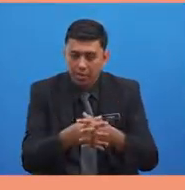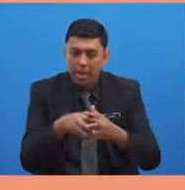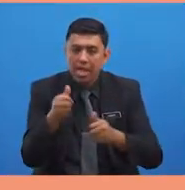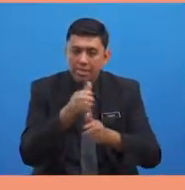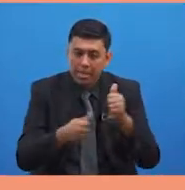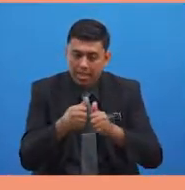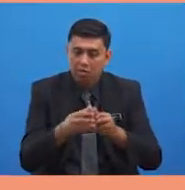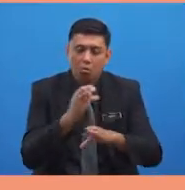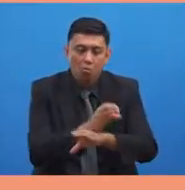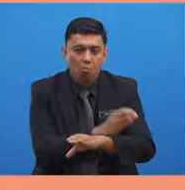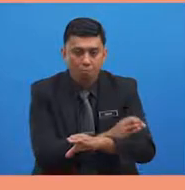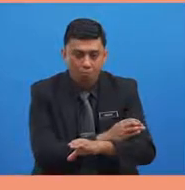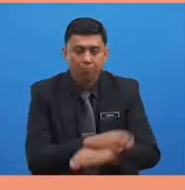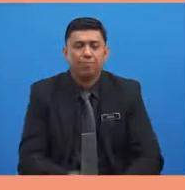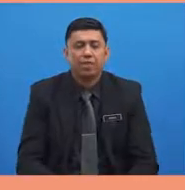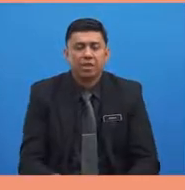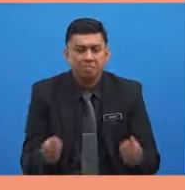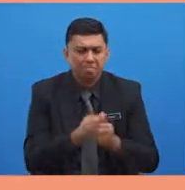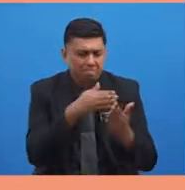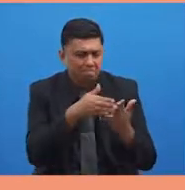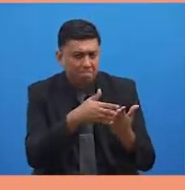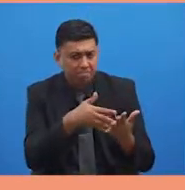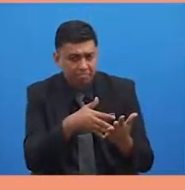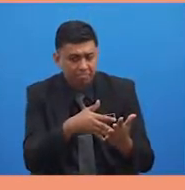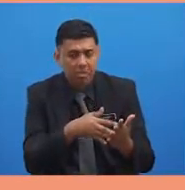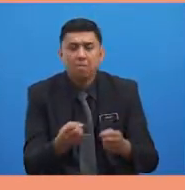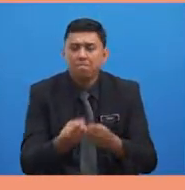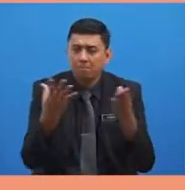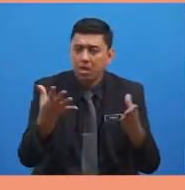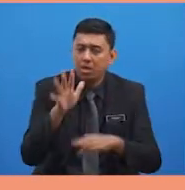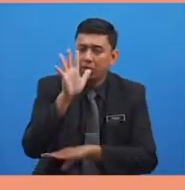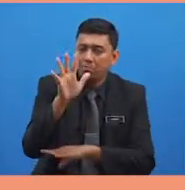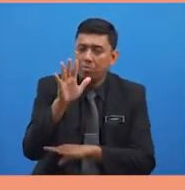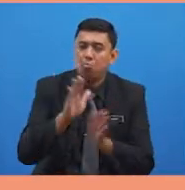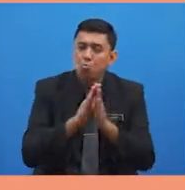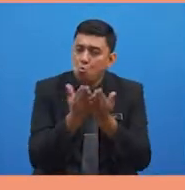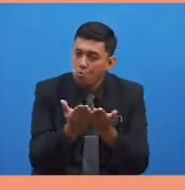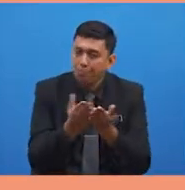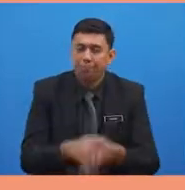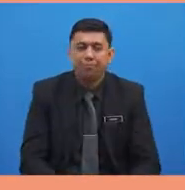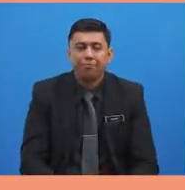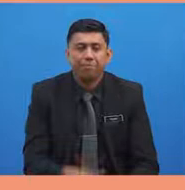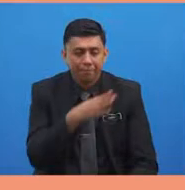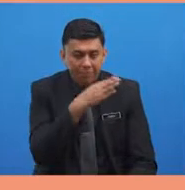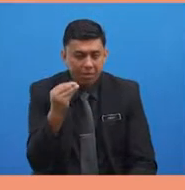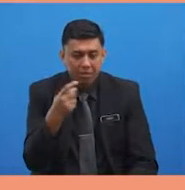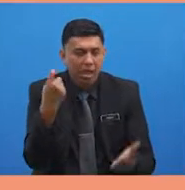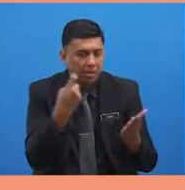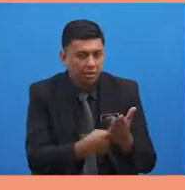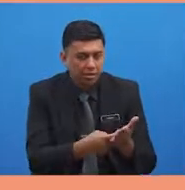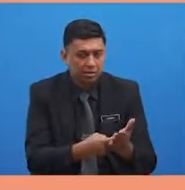komputer dengan kuantiti sebanyak 5 buku dan